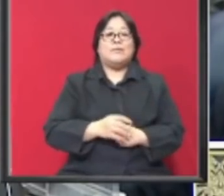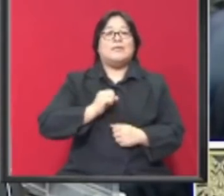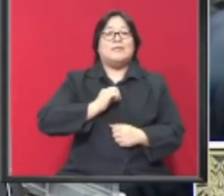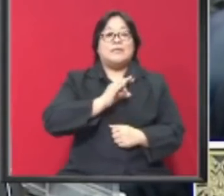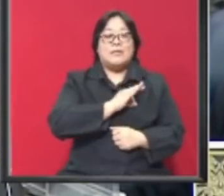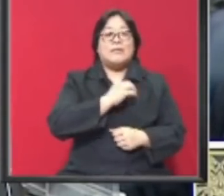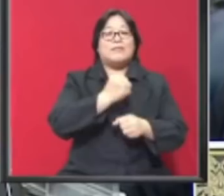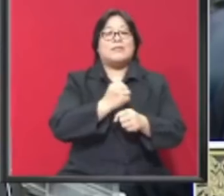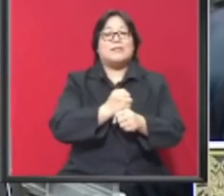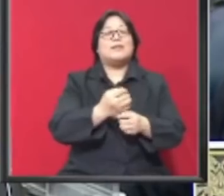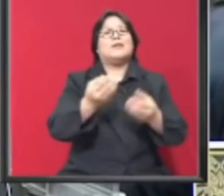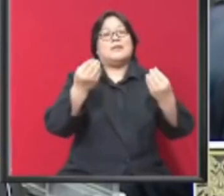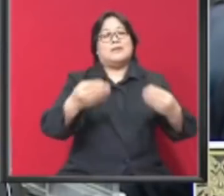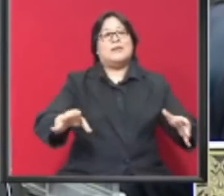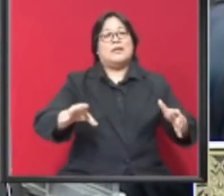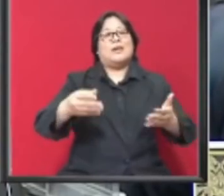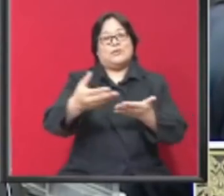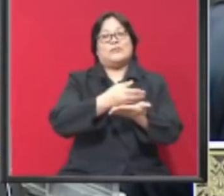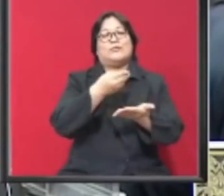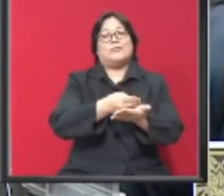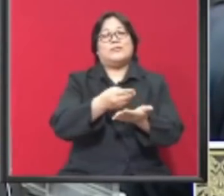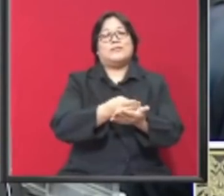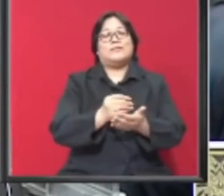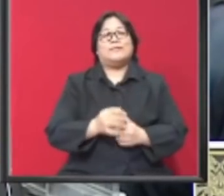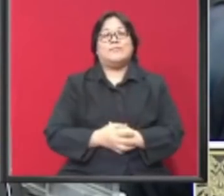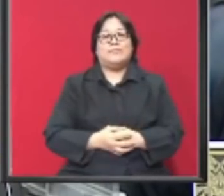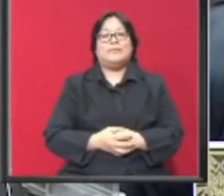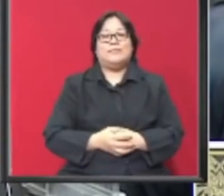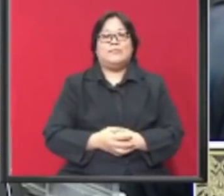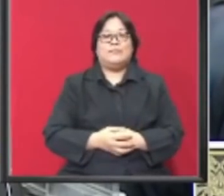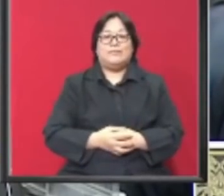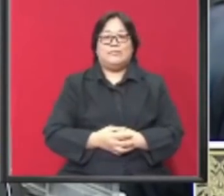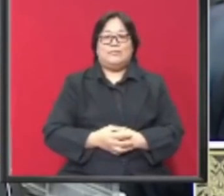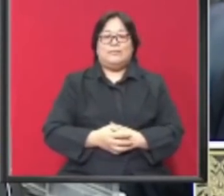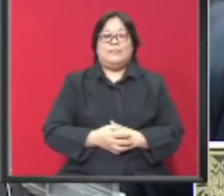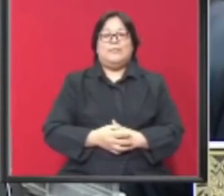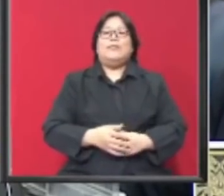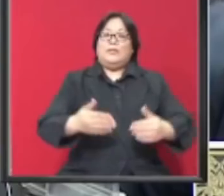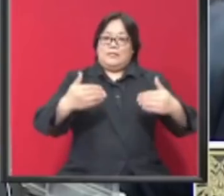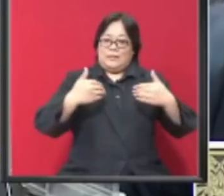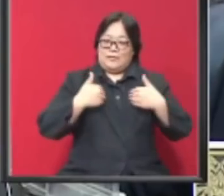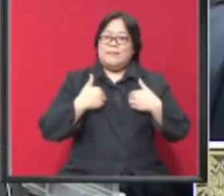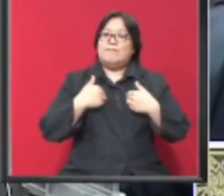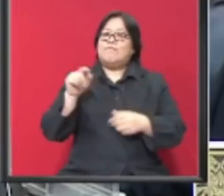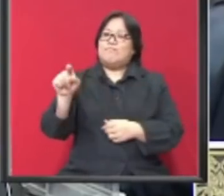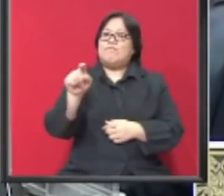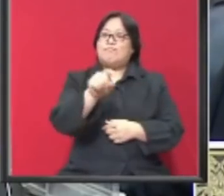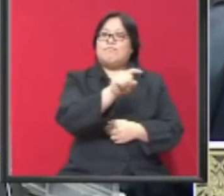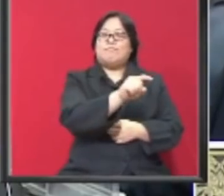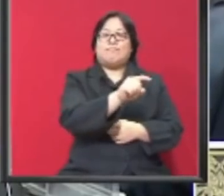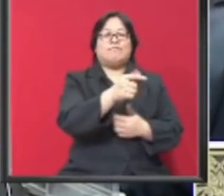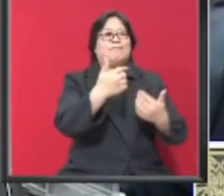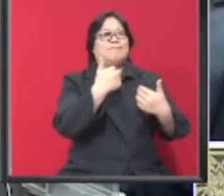tangan yang akan hilang punca pendapatan mereka Hai ada diantara mereka yang